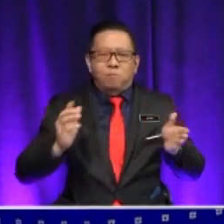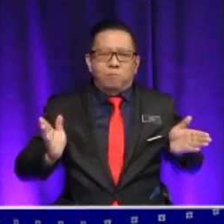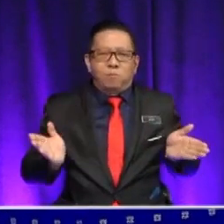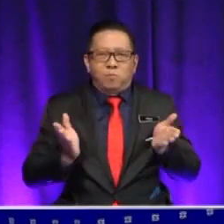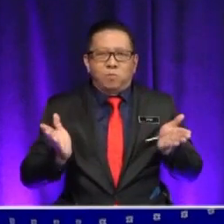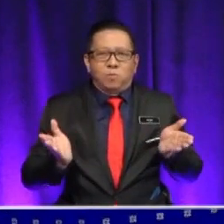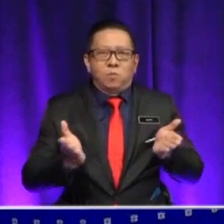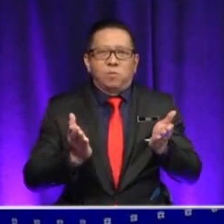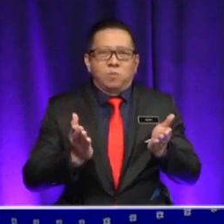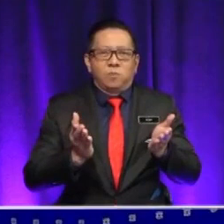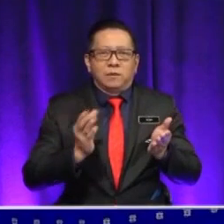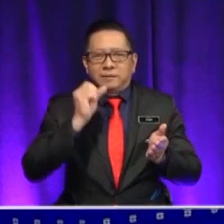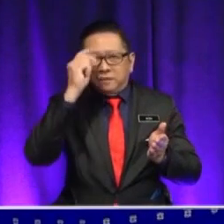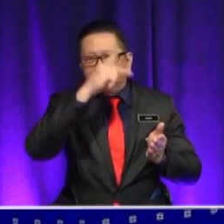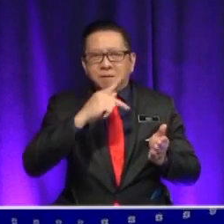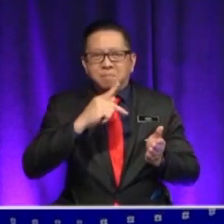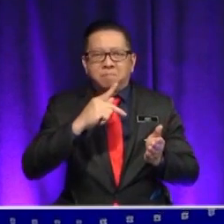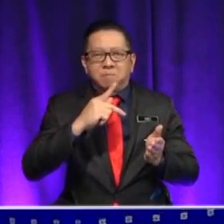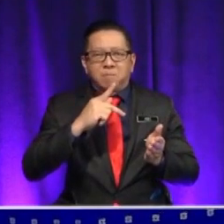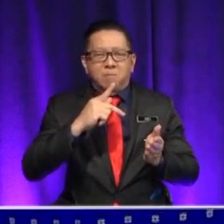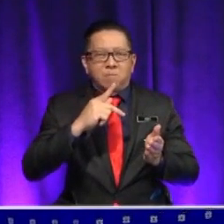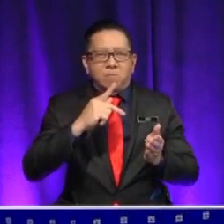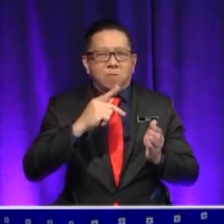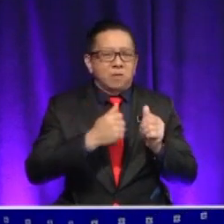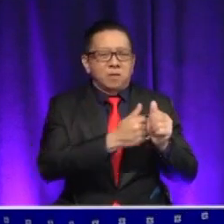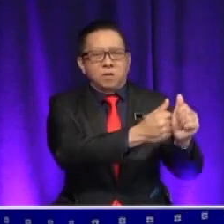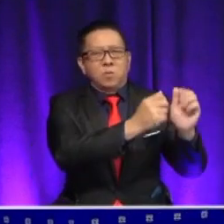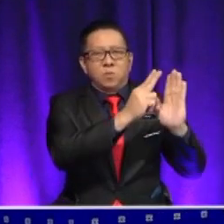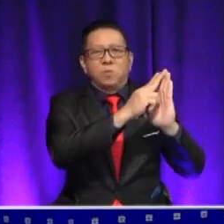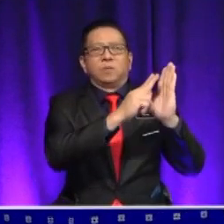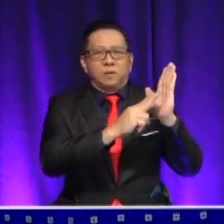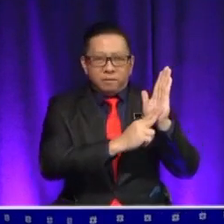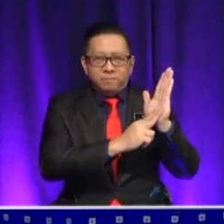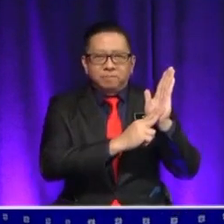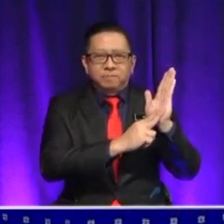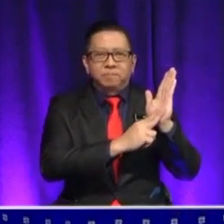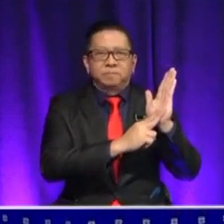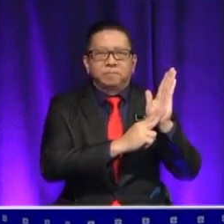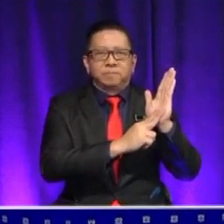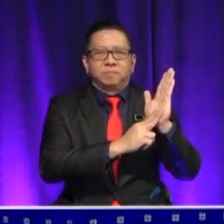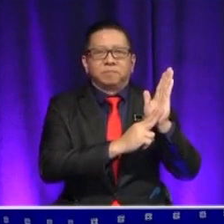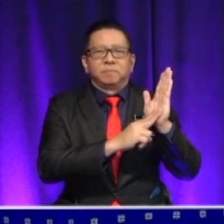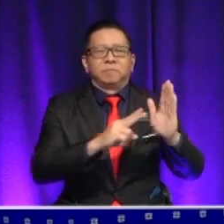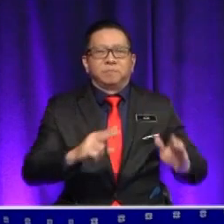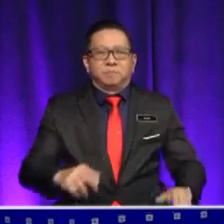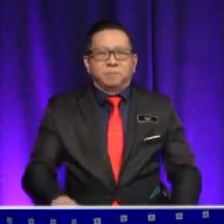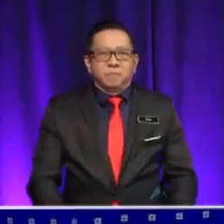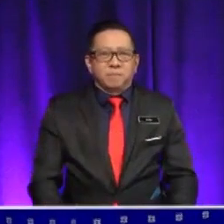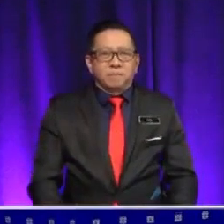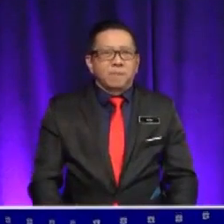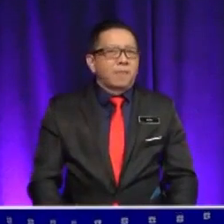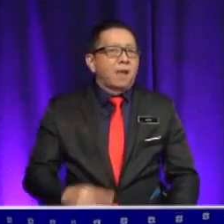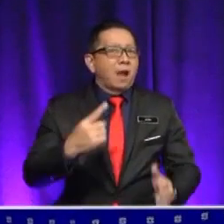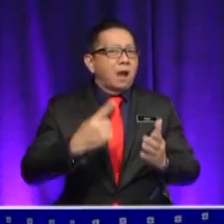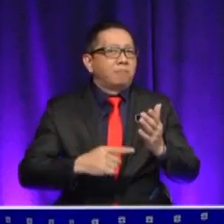sikap menghormati undang-undang. Maksudnya undang-undang di Malaysia kita dapat ikut, undang-undang di sekolah pun kita dapat ikut,